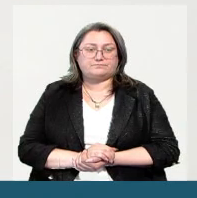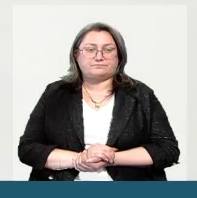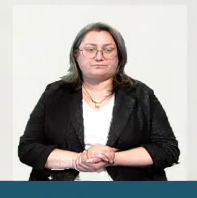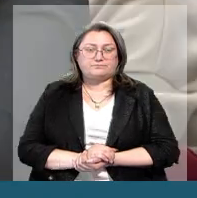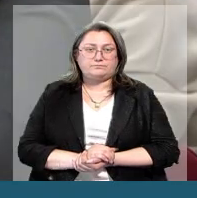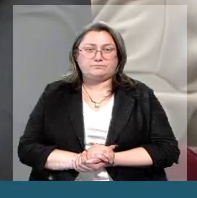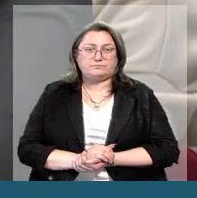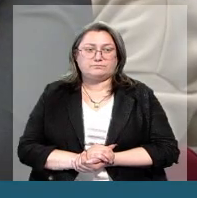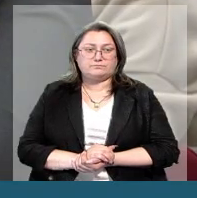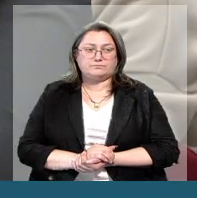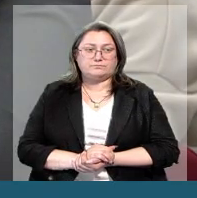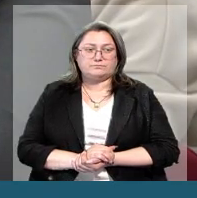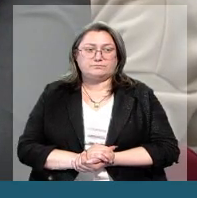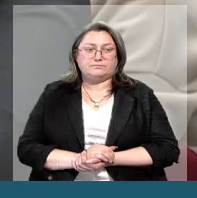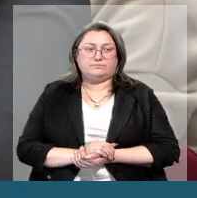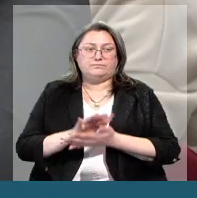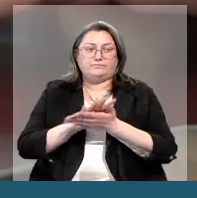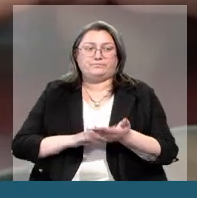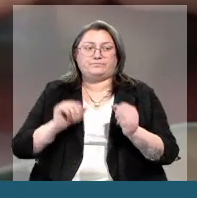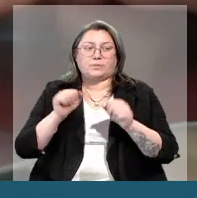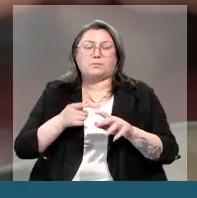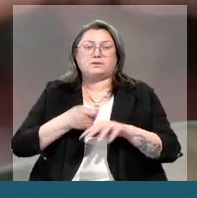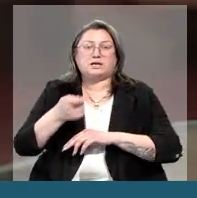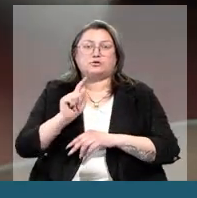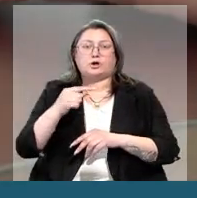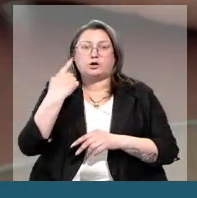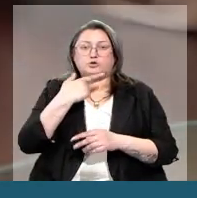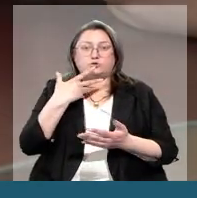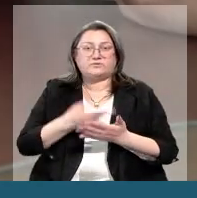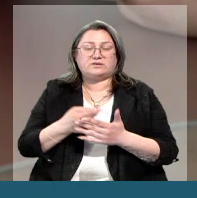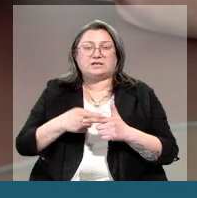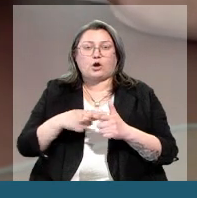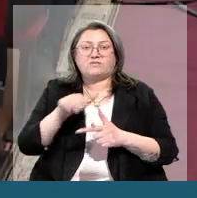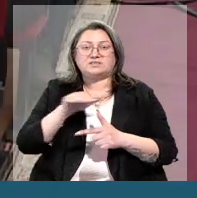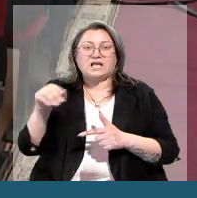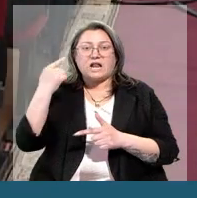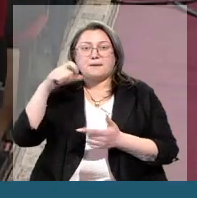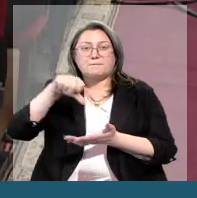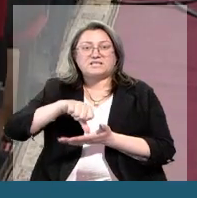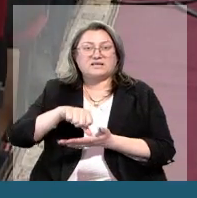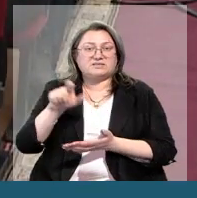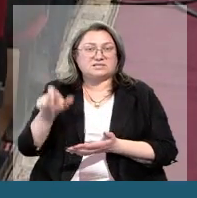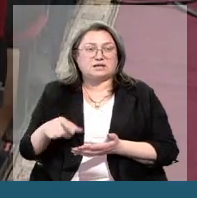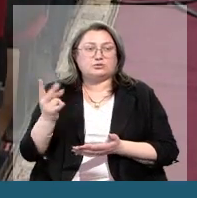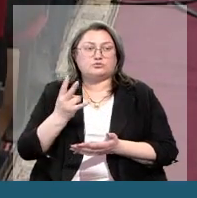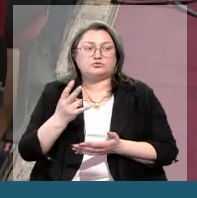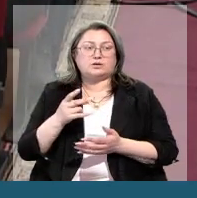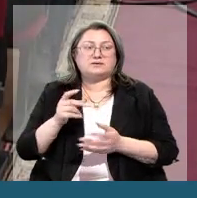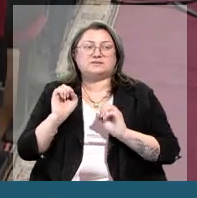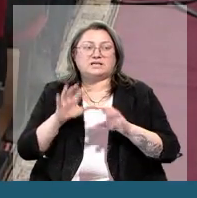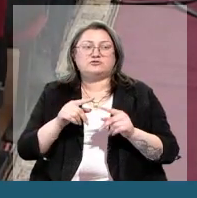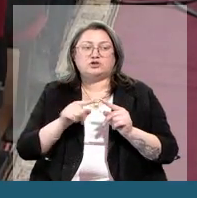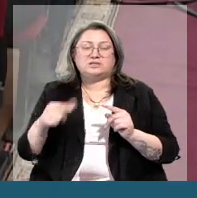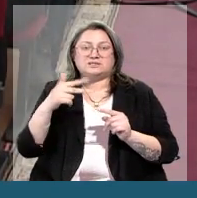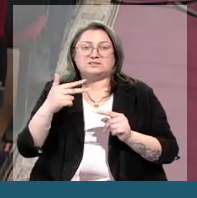көрсетіледі. Өтініштерді әтініштерді мүліктін менші киесі немесе ресми өкіліғана бері алады. Оны түтінші жағдай туындаған күнден бастап, күн